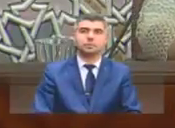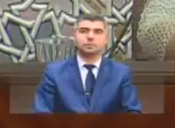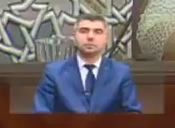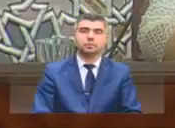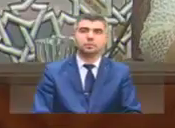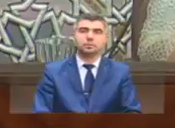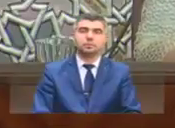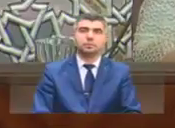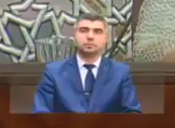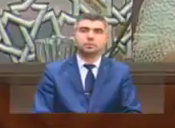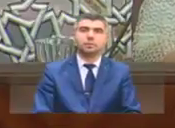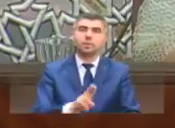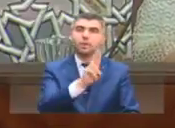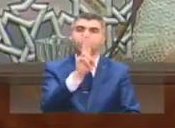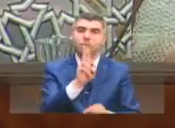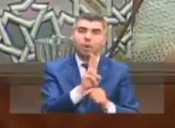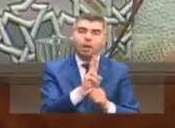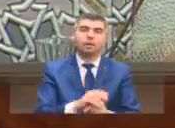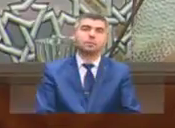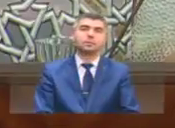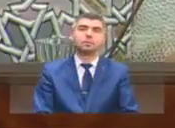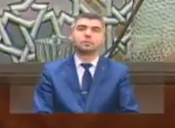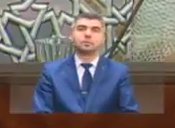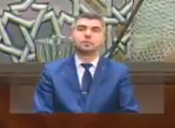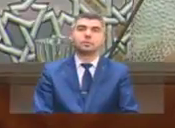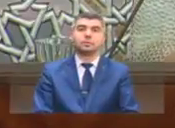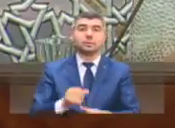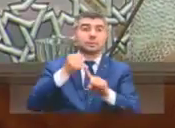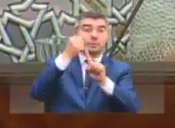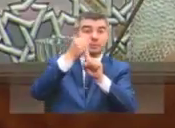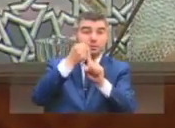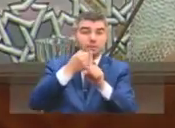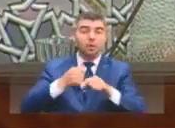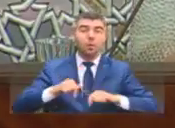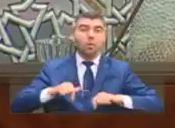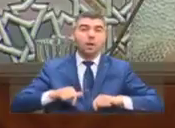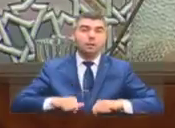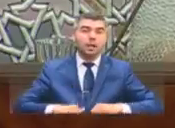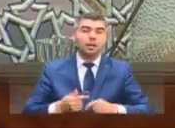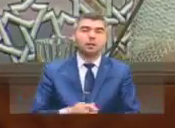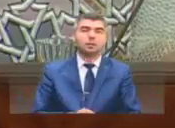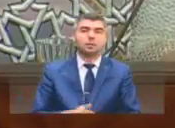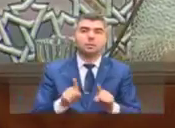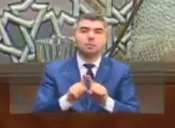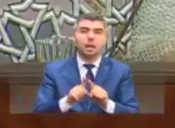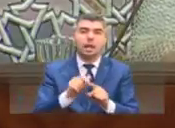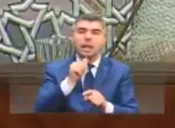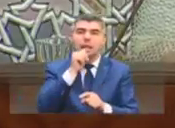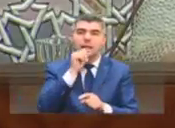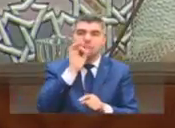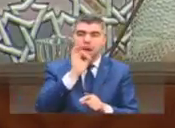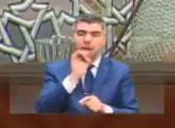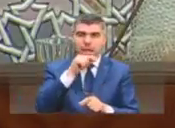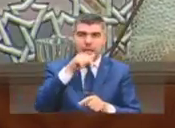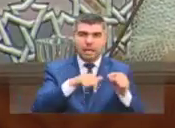اذا نمر الى سؤال موالي لو سمحتوا، عن مجهودات الوزارة من أجل تثمين المياه المستعملة والمحافظة